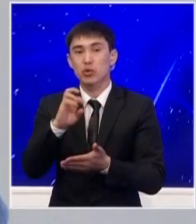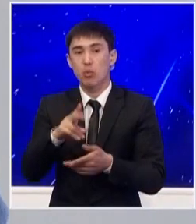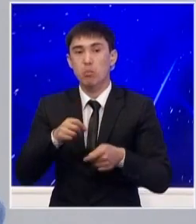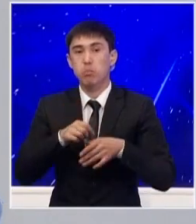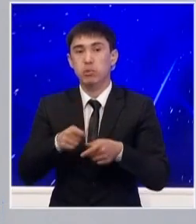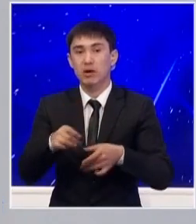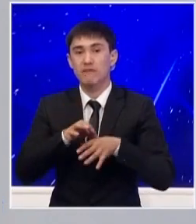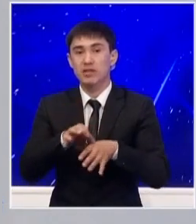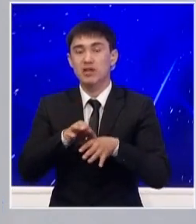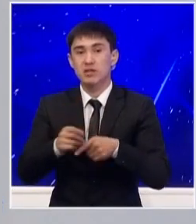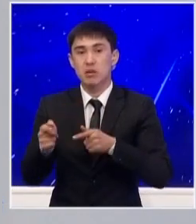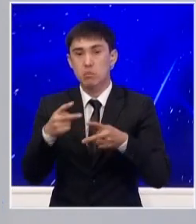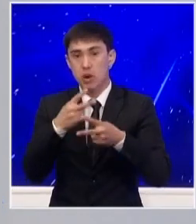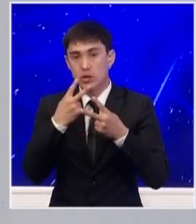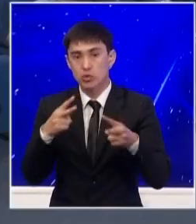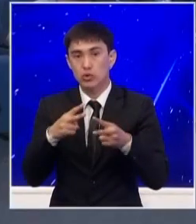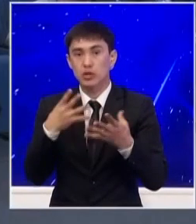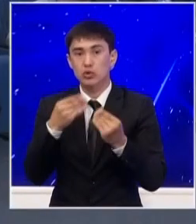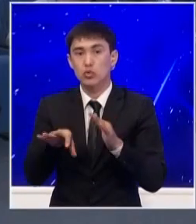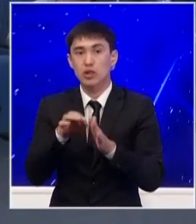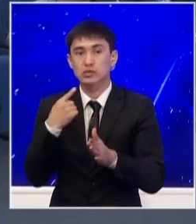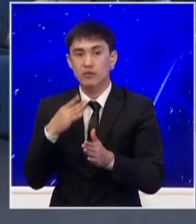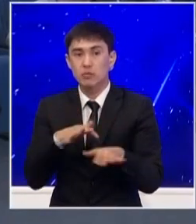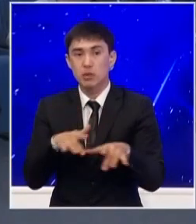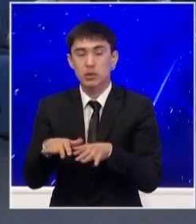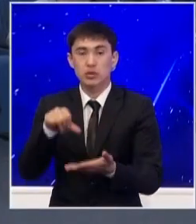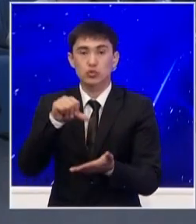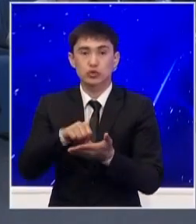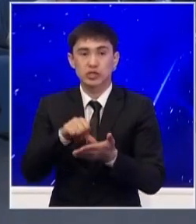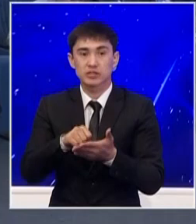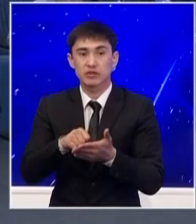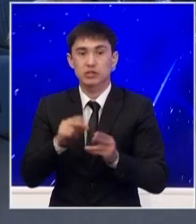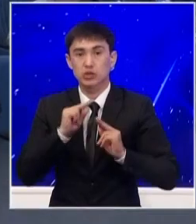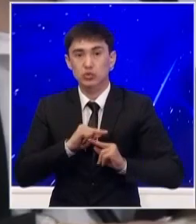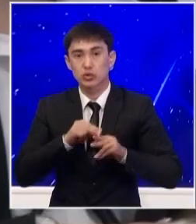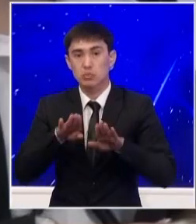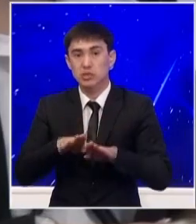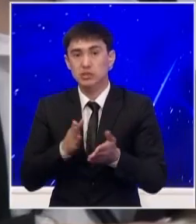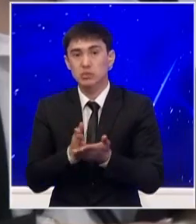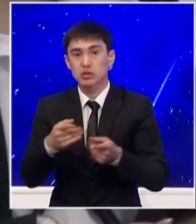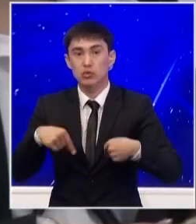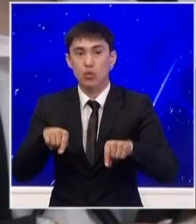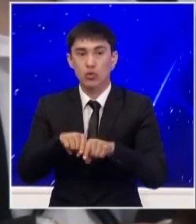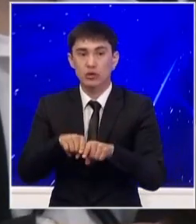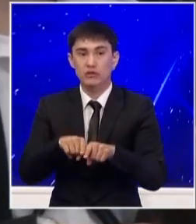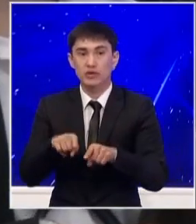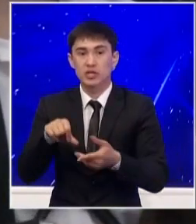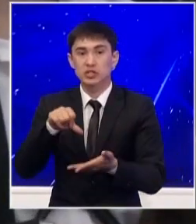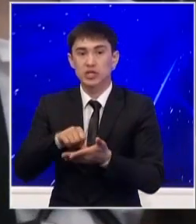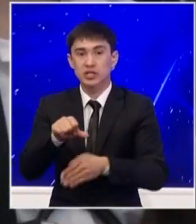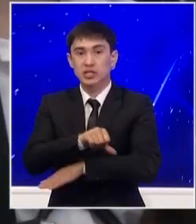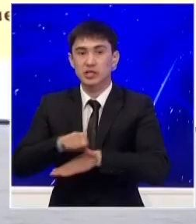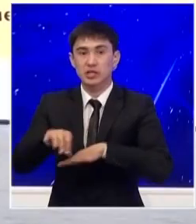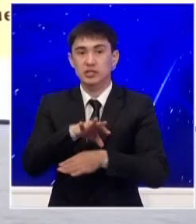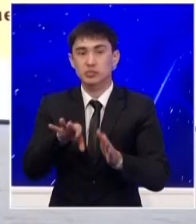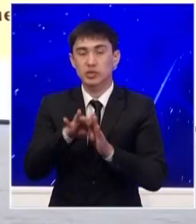проведение мониторинга подготовки ко дню голосования. В мероприятии приняли участие сотрудники местных исполнительных органов, члены